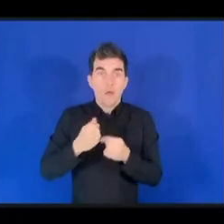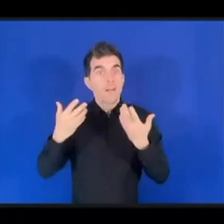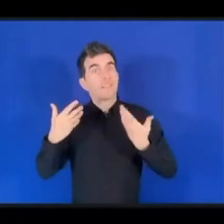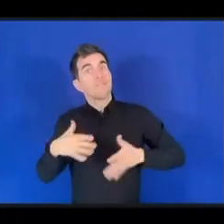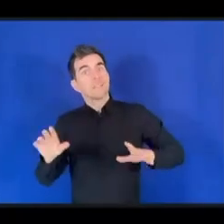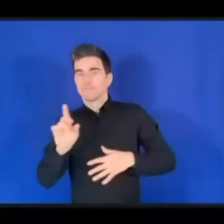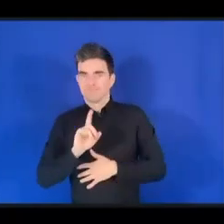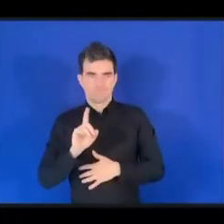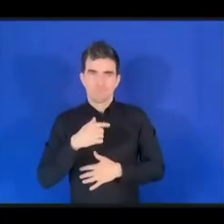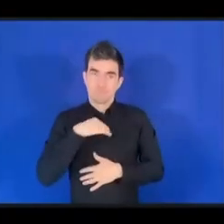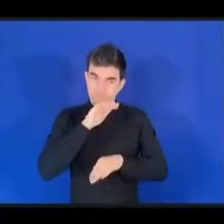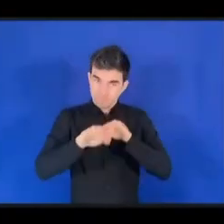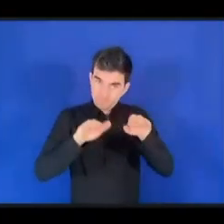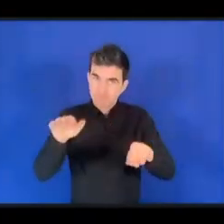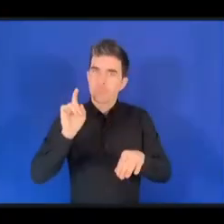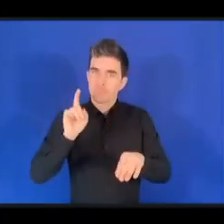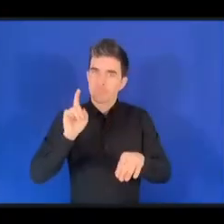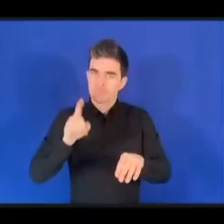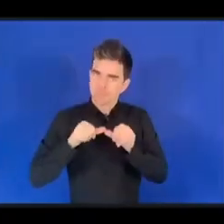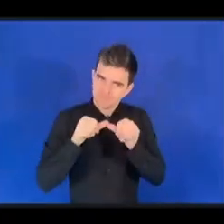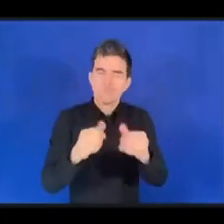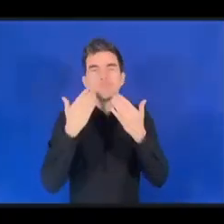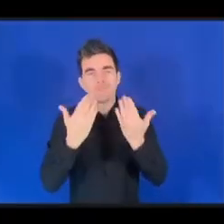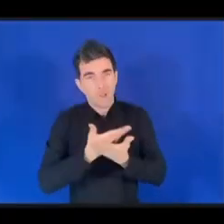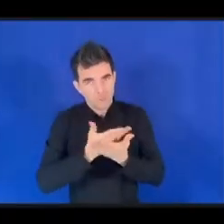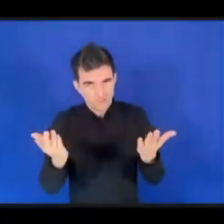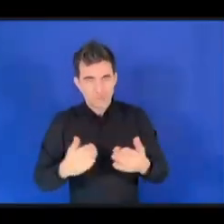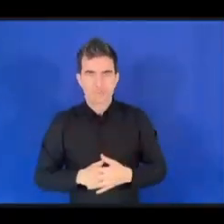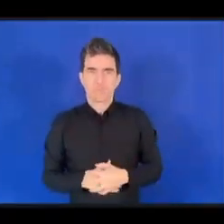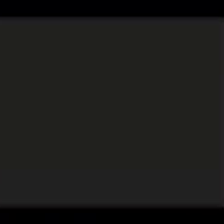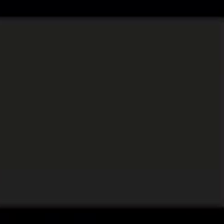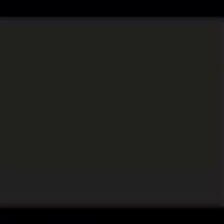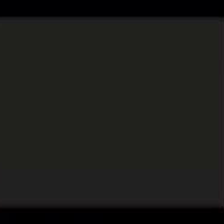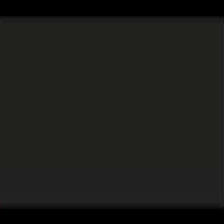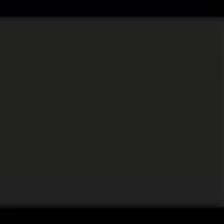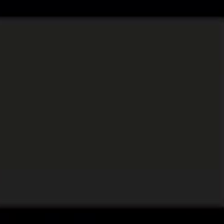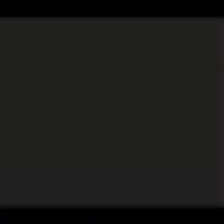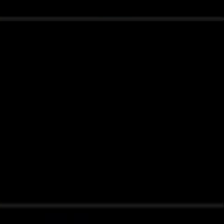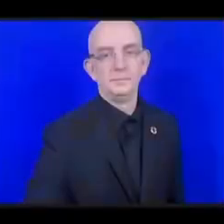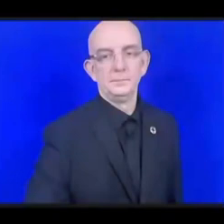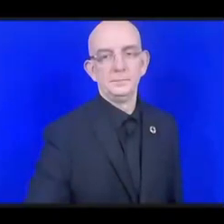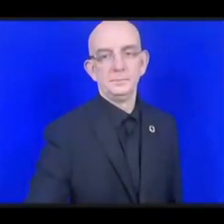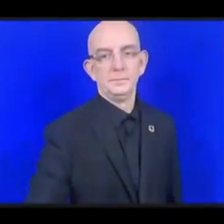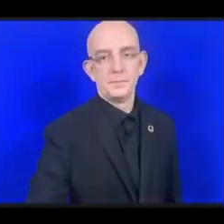と思いますありがとうございましたナさんどうもありがとうございまし